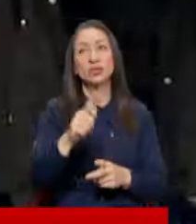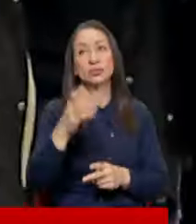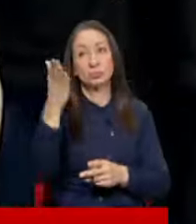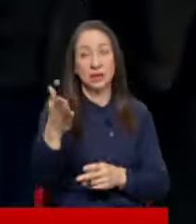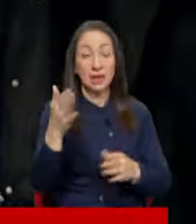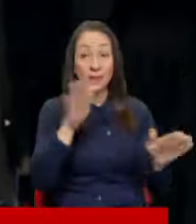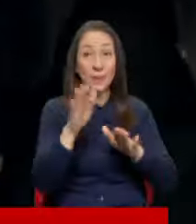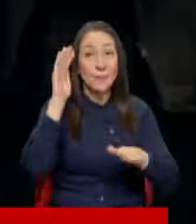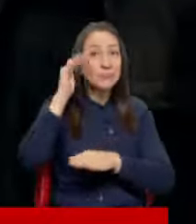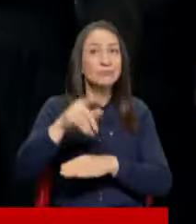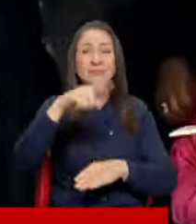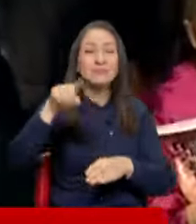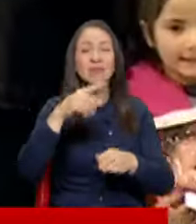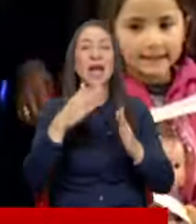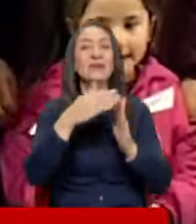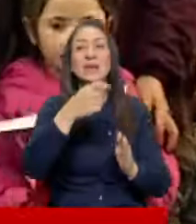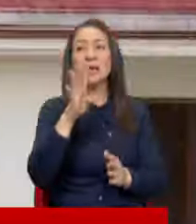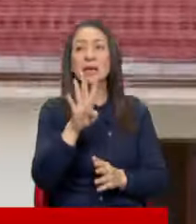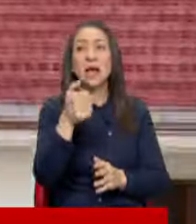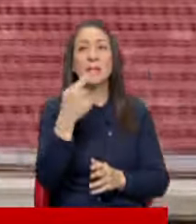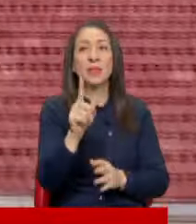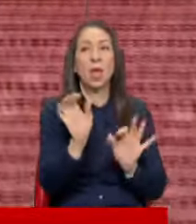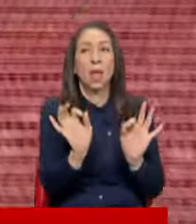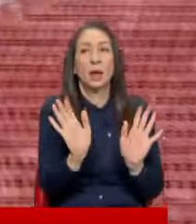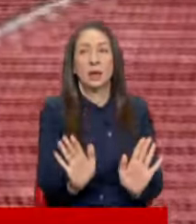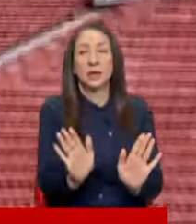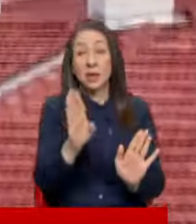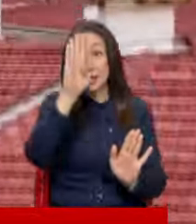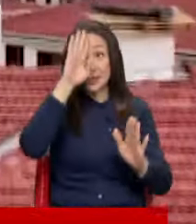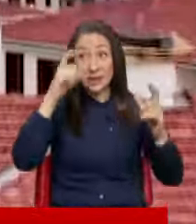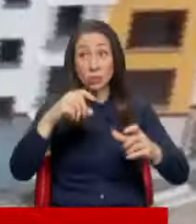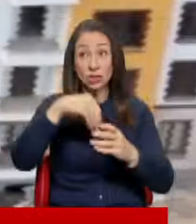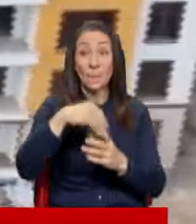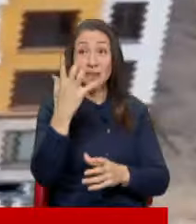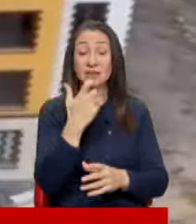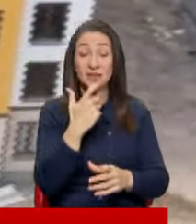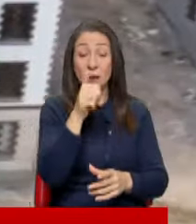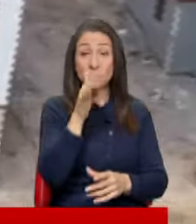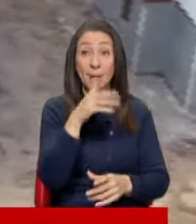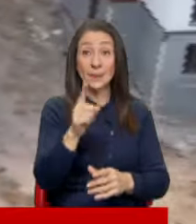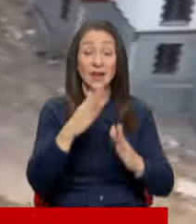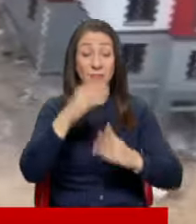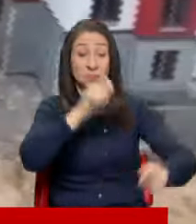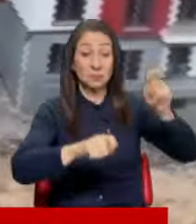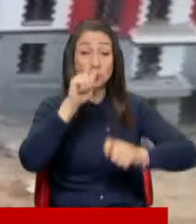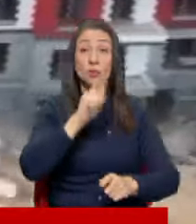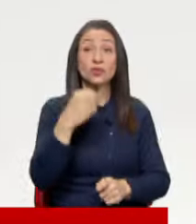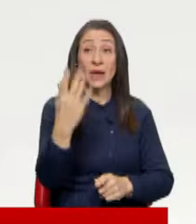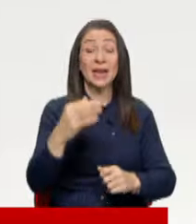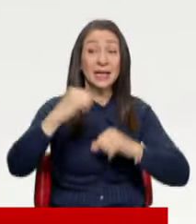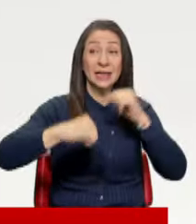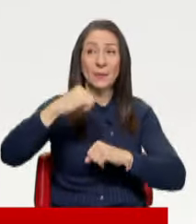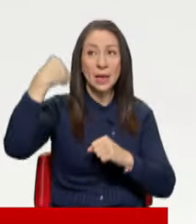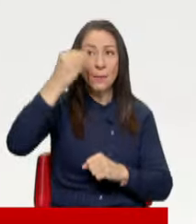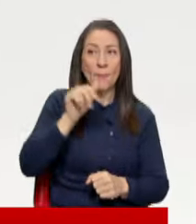deprem zedelere teslim edilen konut sayısı 46.000 le sınırlı kaldı İstanbul içinde 5 yılda 650.000 konut sözü veren kurum rakibi